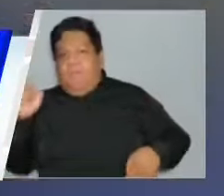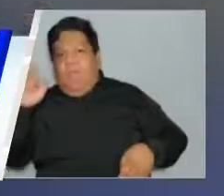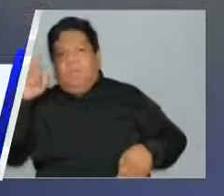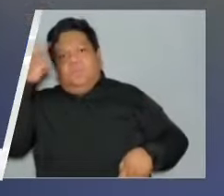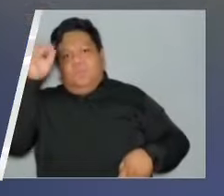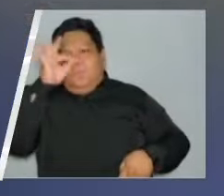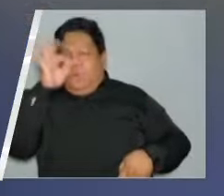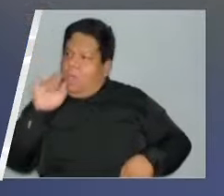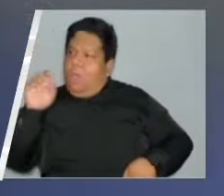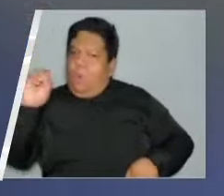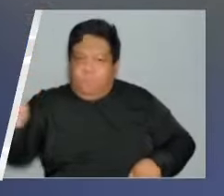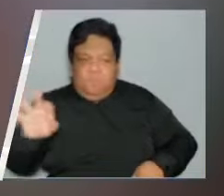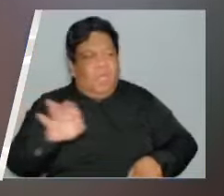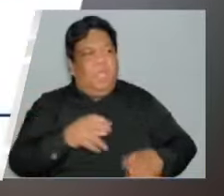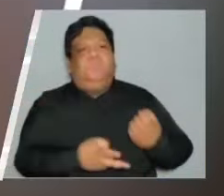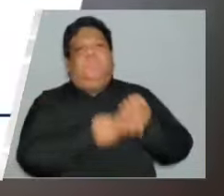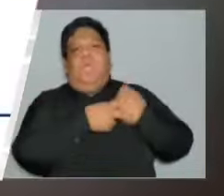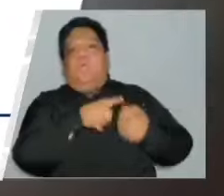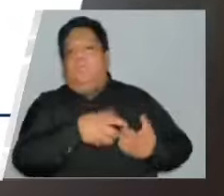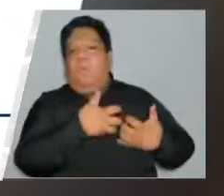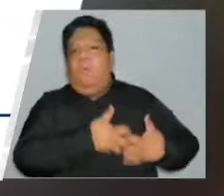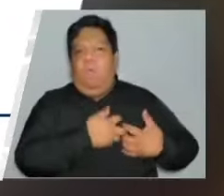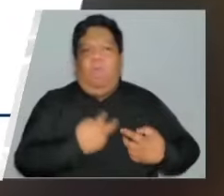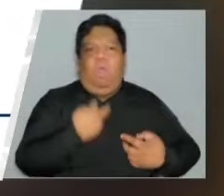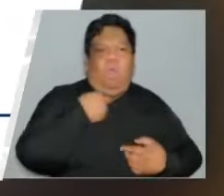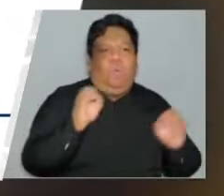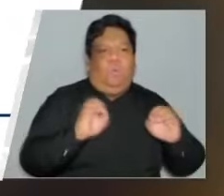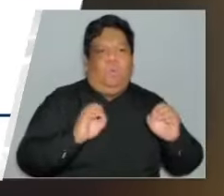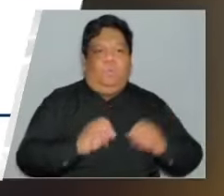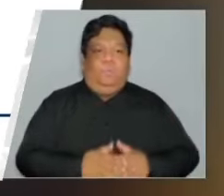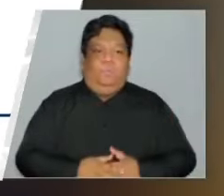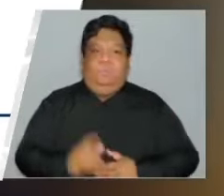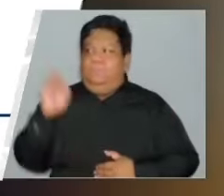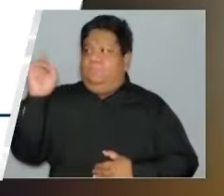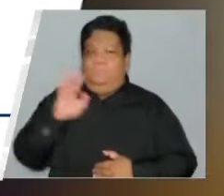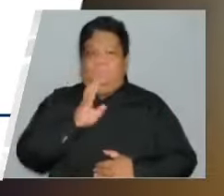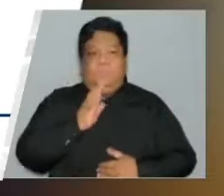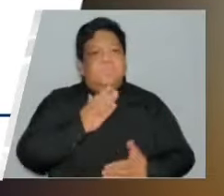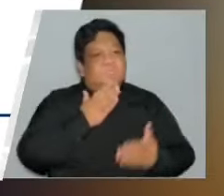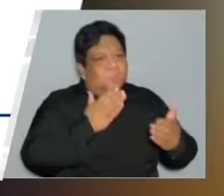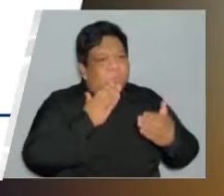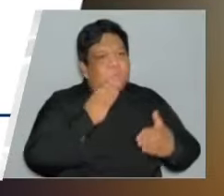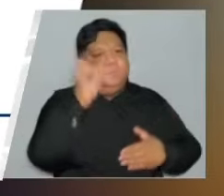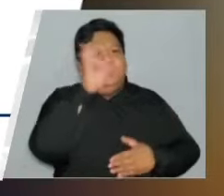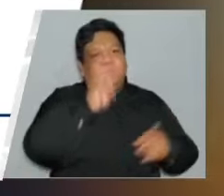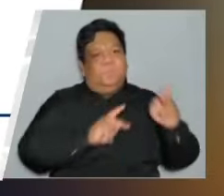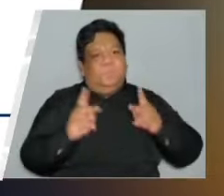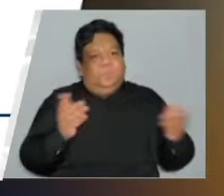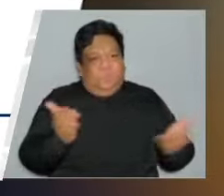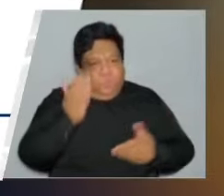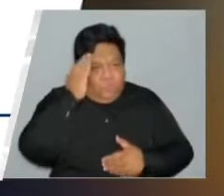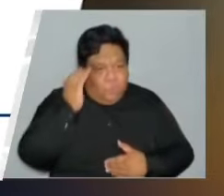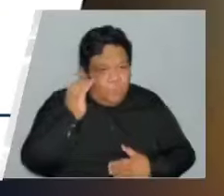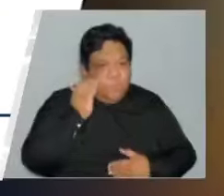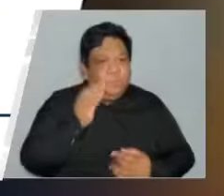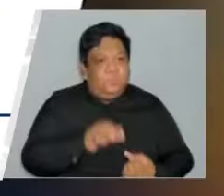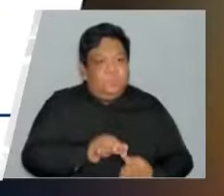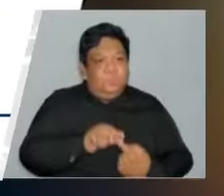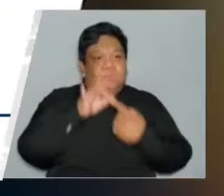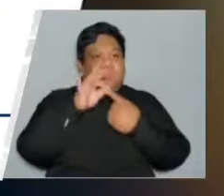pagkakaipit ang kanyang katrabaho. Thank you to the Philippine people, hope in Korea, especially to Nikki to save